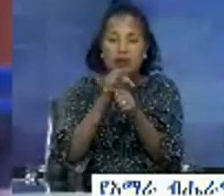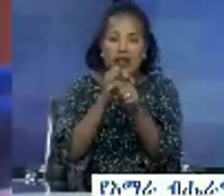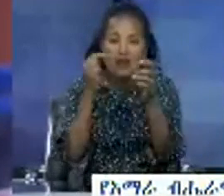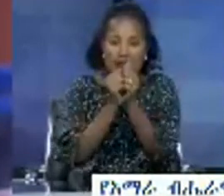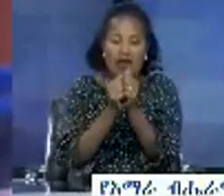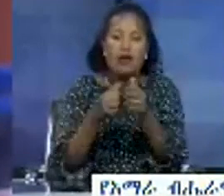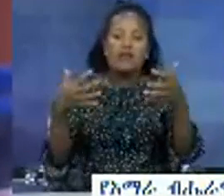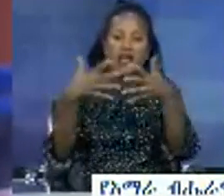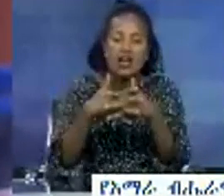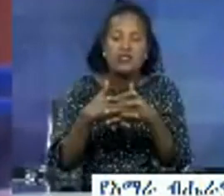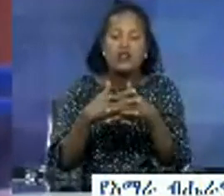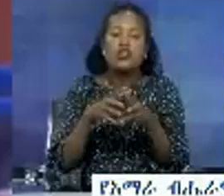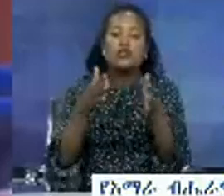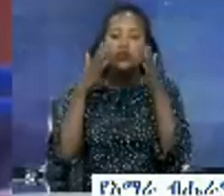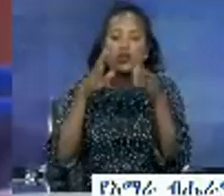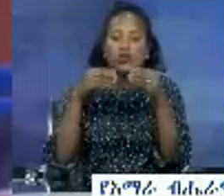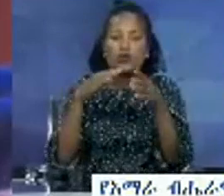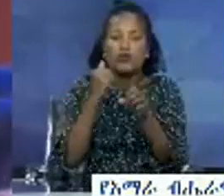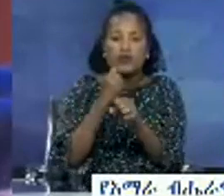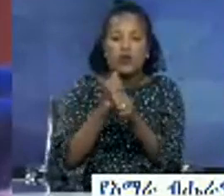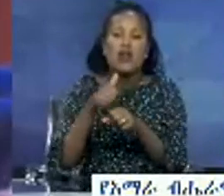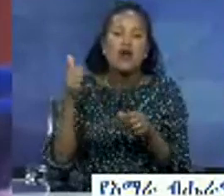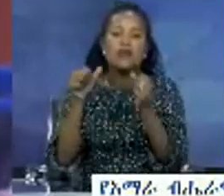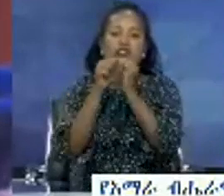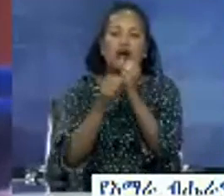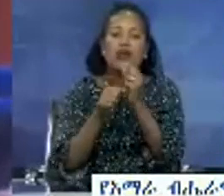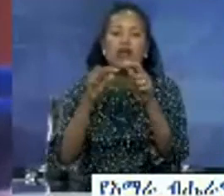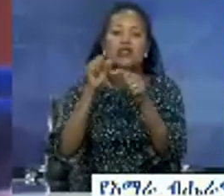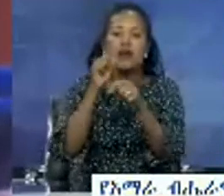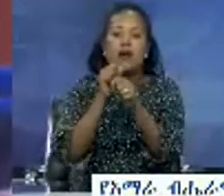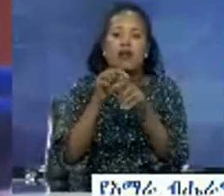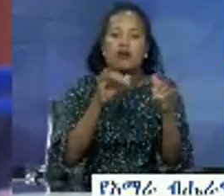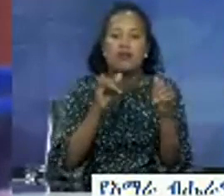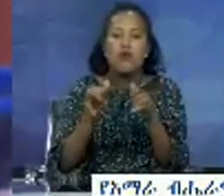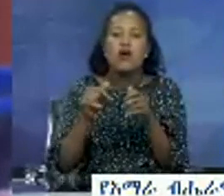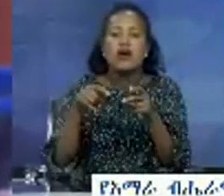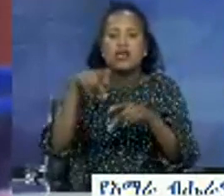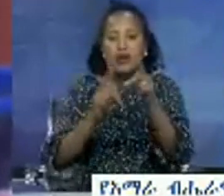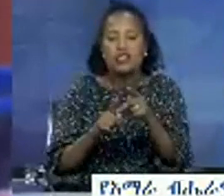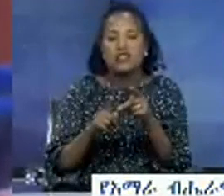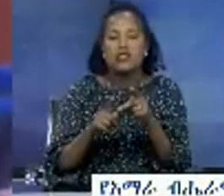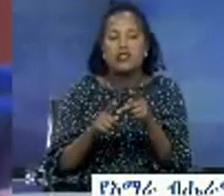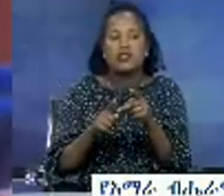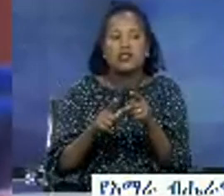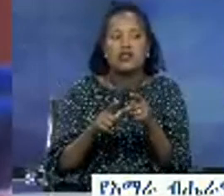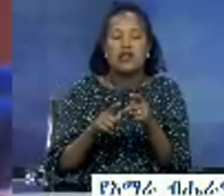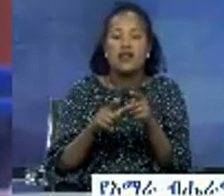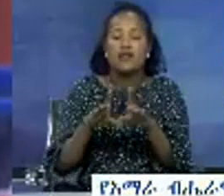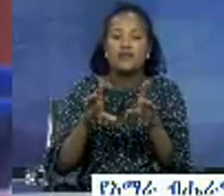በተያያዘ ትኩረት ተሰጥቶት የሚከናወነው ሌላው መሰረታዊ ተግባር ደግሞ ህዝባችን